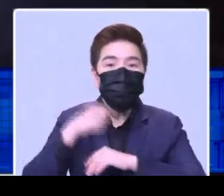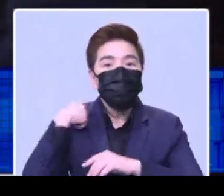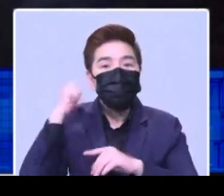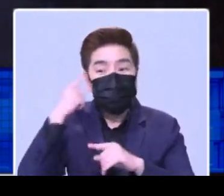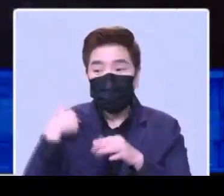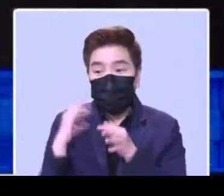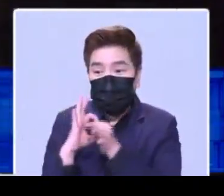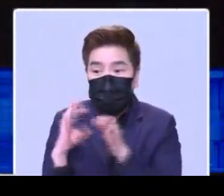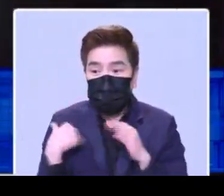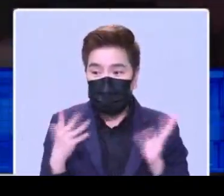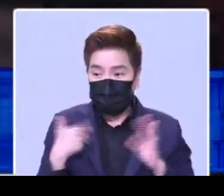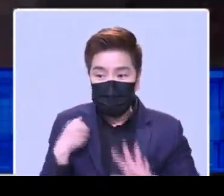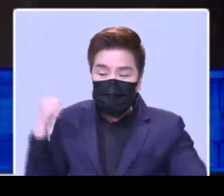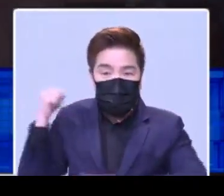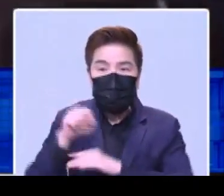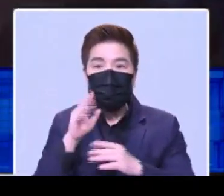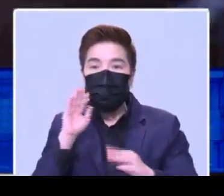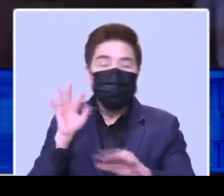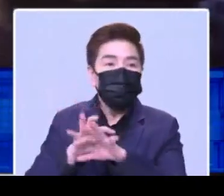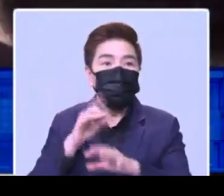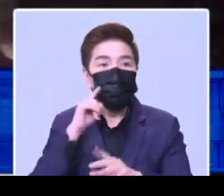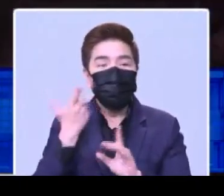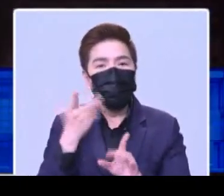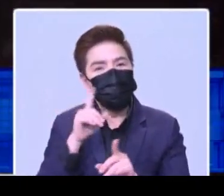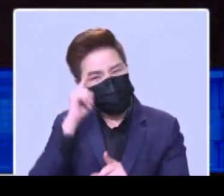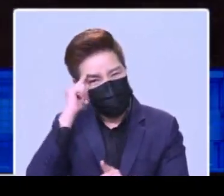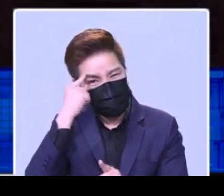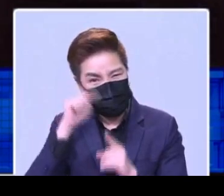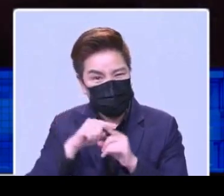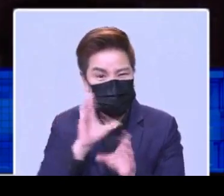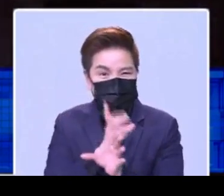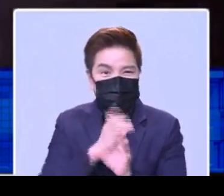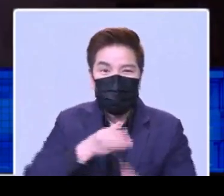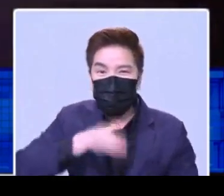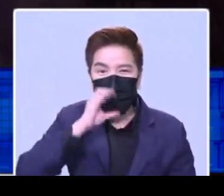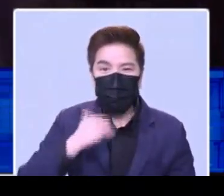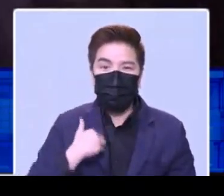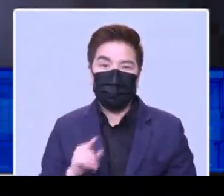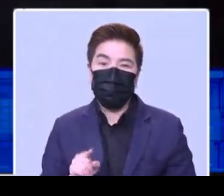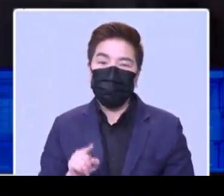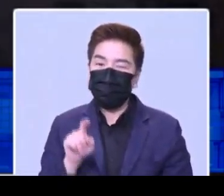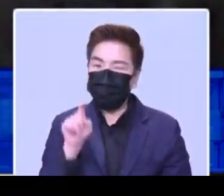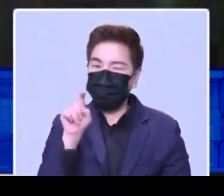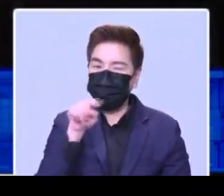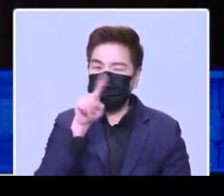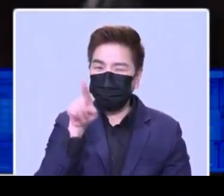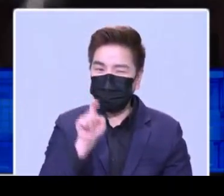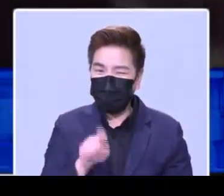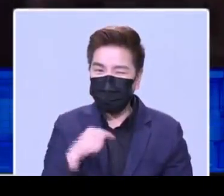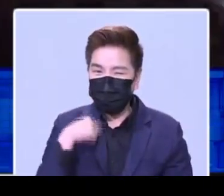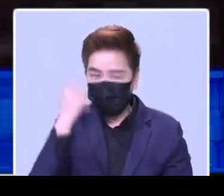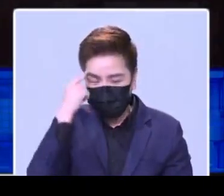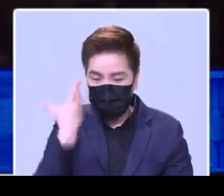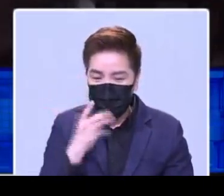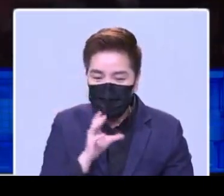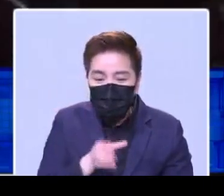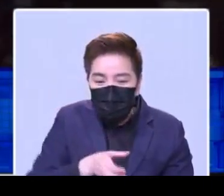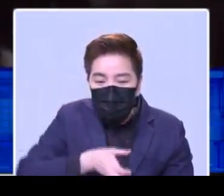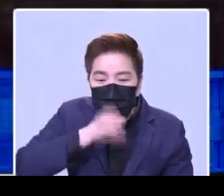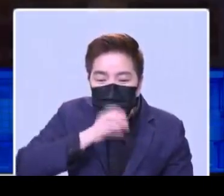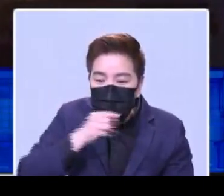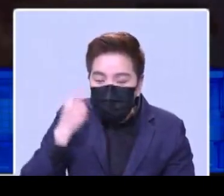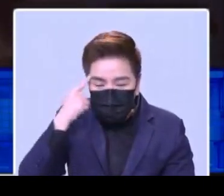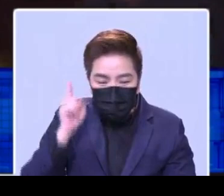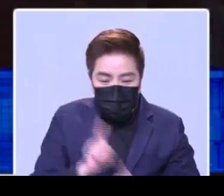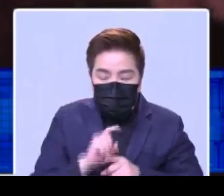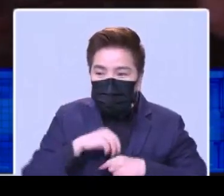กี่ยวข้องกันหรือเปล่าเนี่ย ไม่ กินเหล้าเปล่ากับเขาด้วย กินเหล้าเปล่าถามจริง ถูกป่ะไอ้การบิ้วขึ้นเนี่ยอยู่เฉย